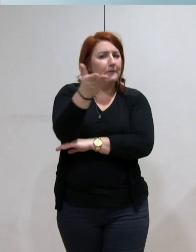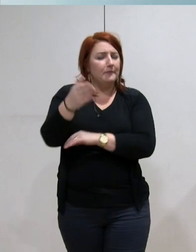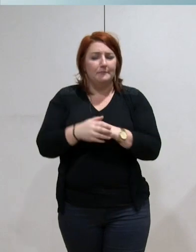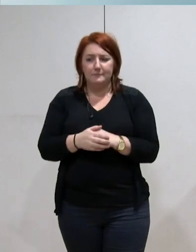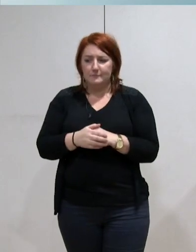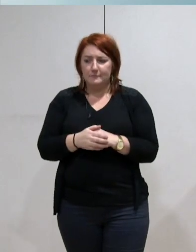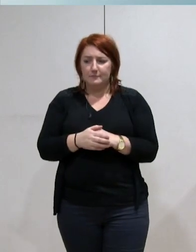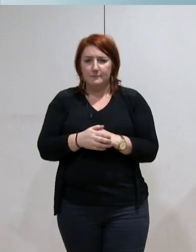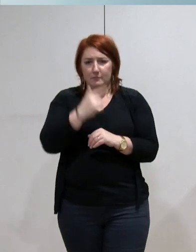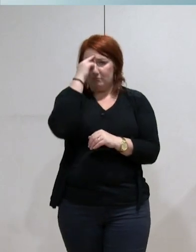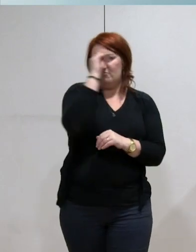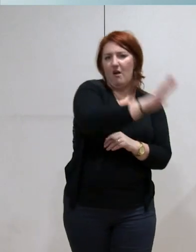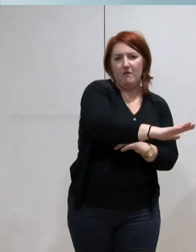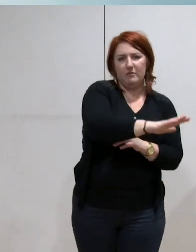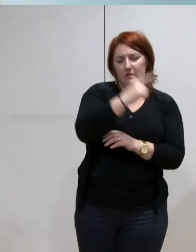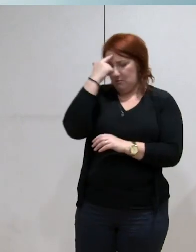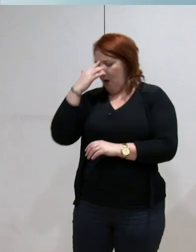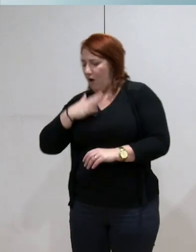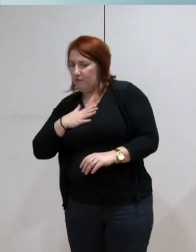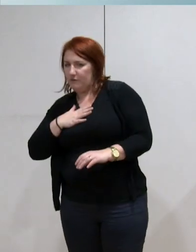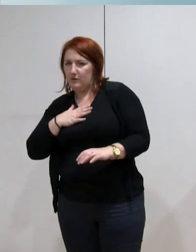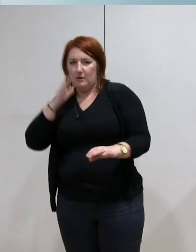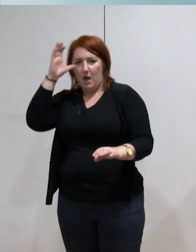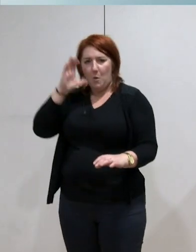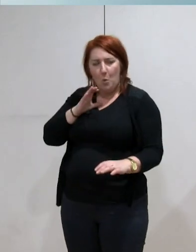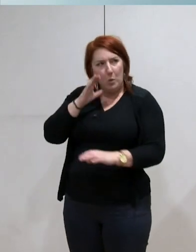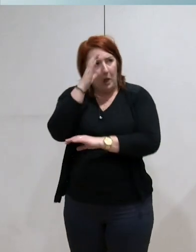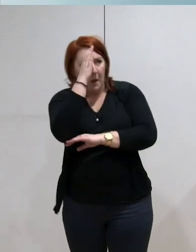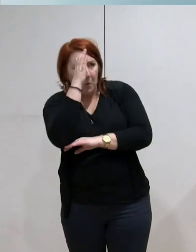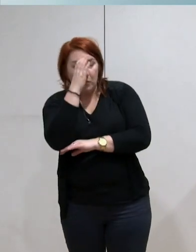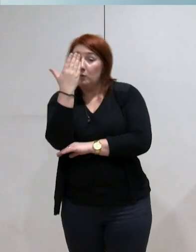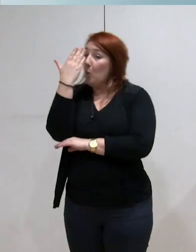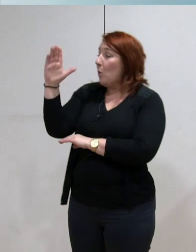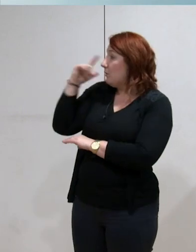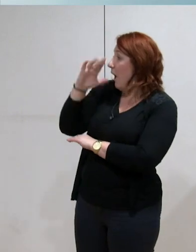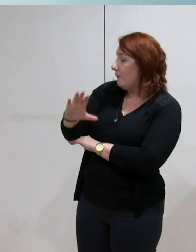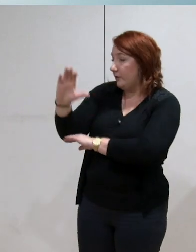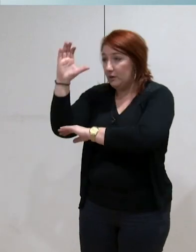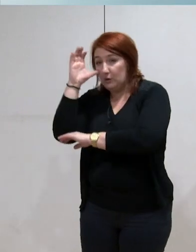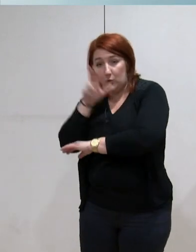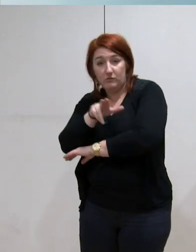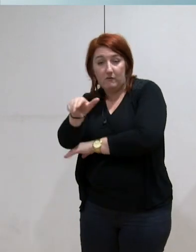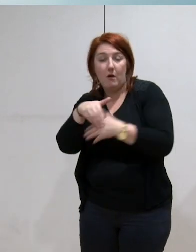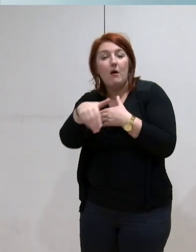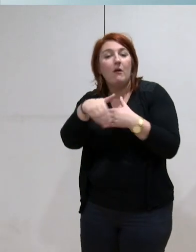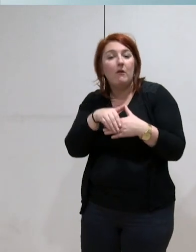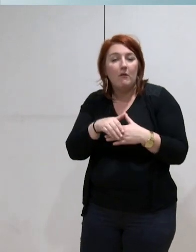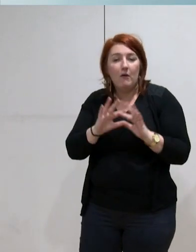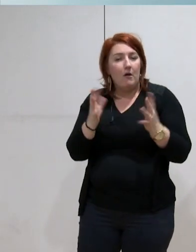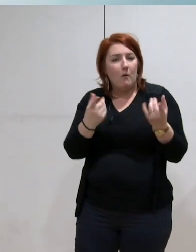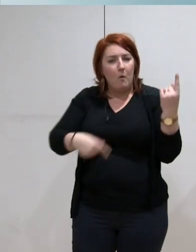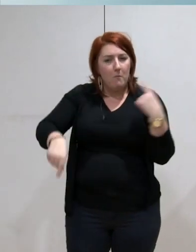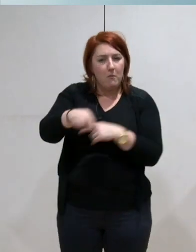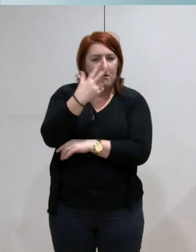de vue entendre le nôre on entendront d'autres comment peuvent-ils se